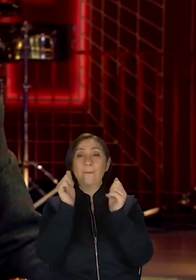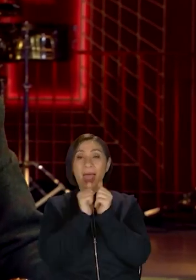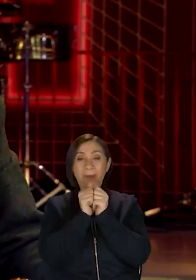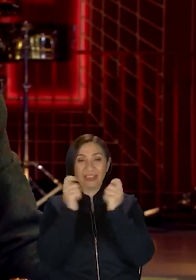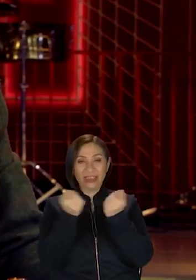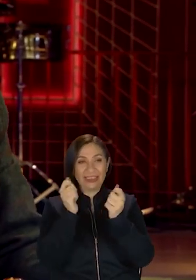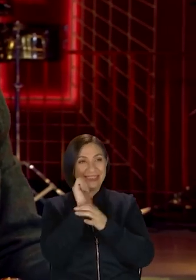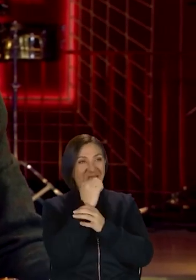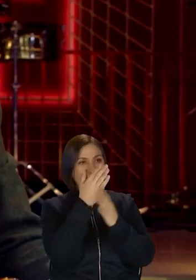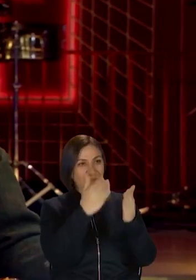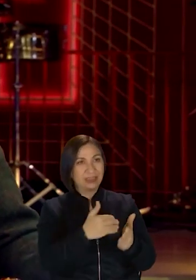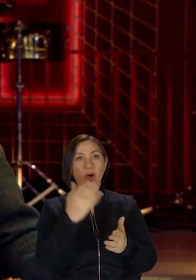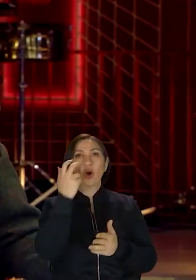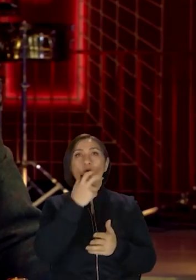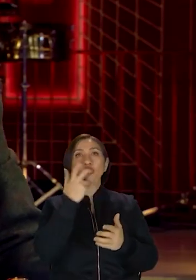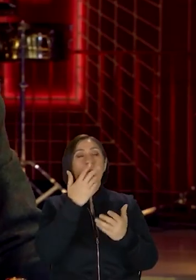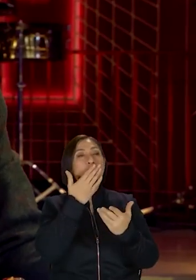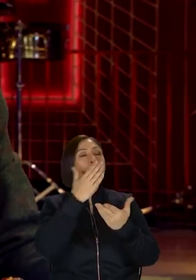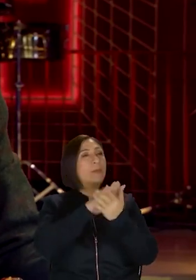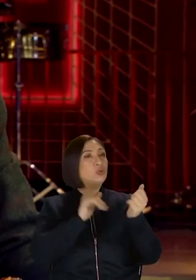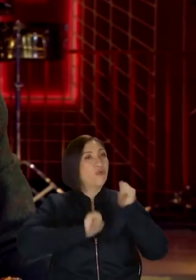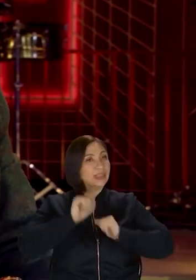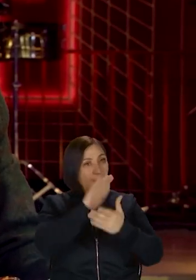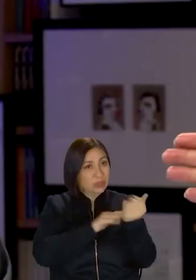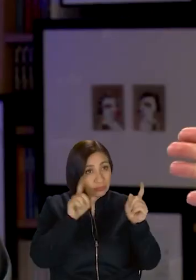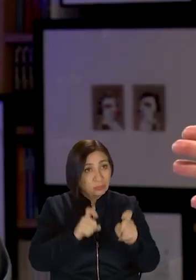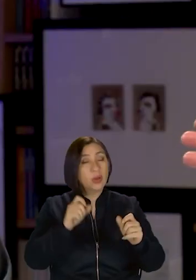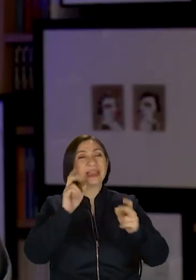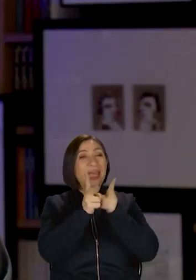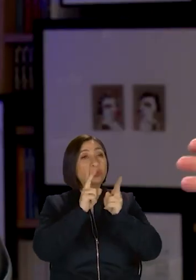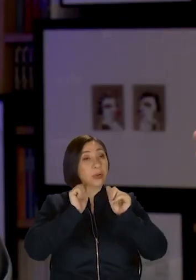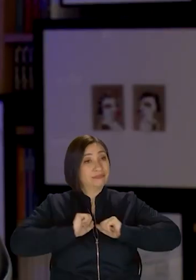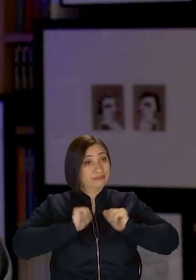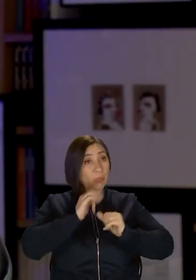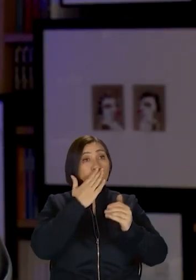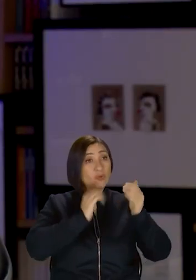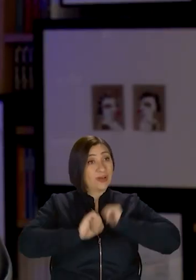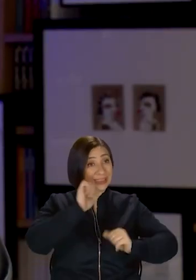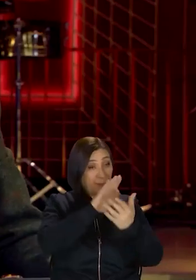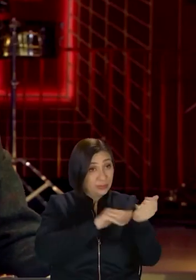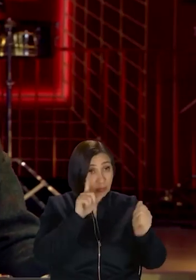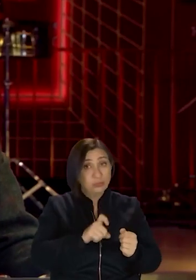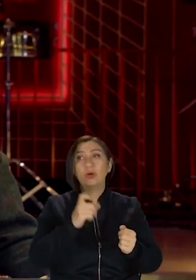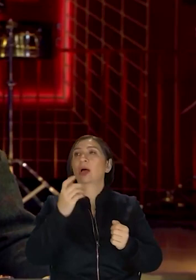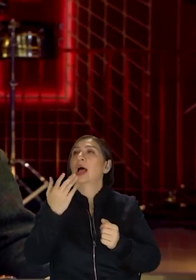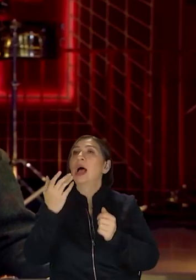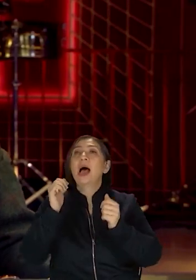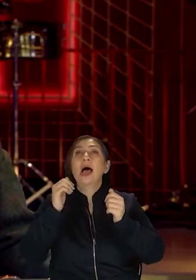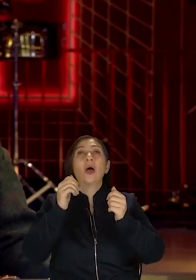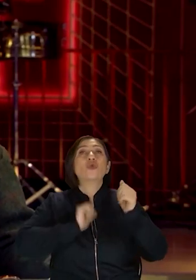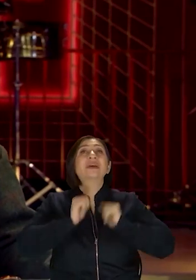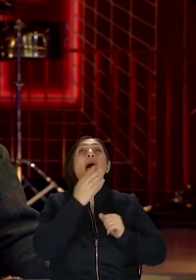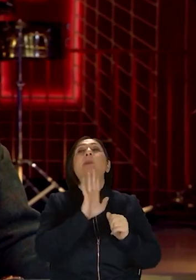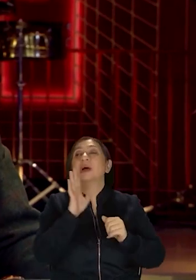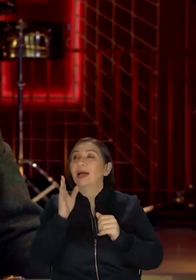çalıştığı sanatçının efendim işte konservatuvar mezunu mu yoksa İşte efendim alaylı mı, şuradan mı geliyor, buradan mı geliyor,